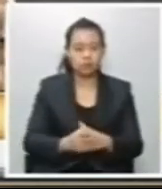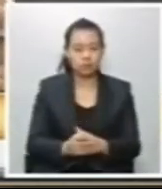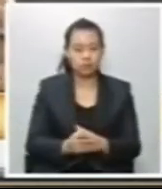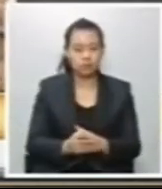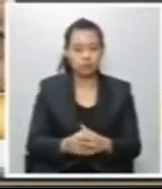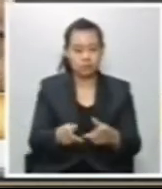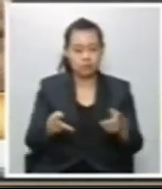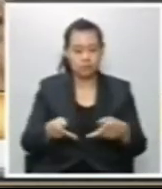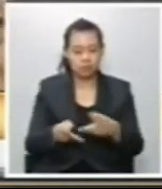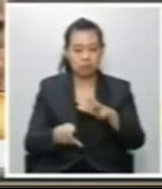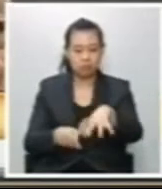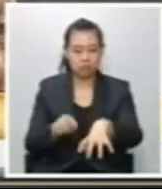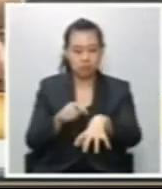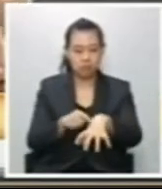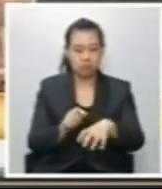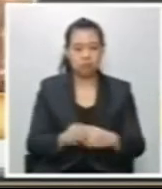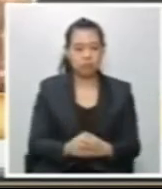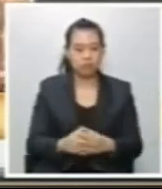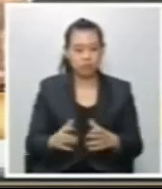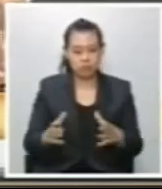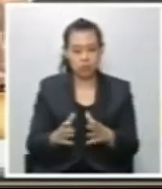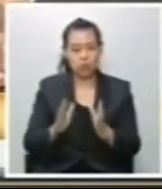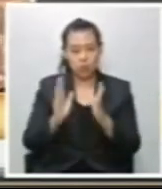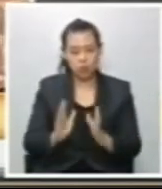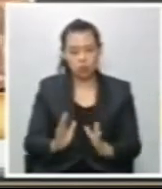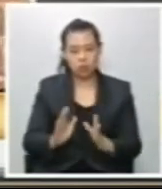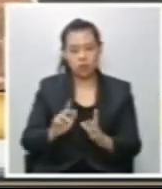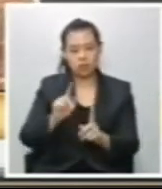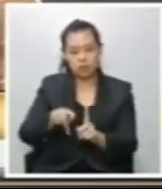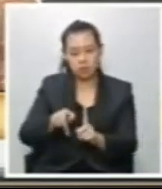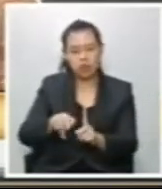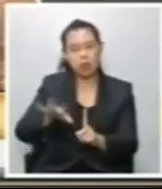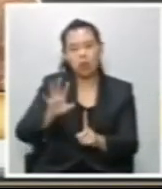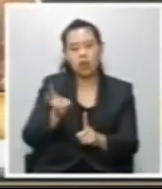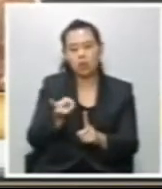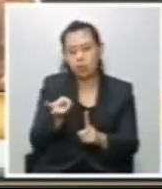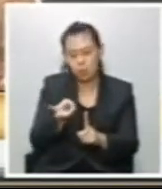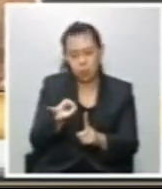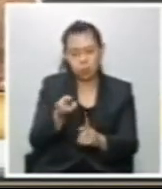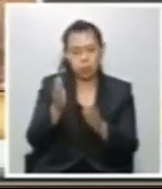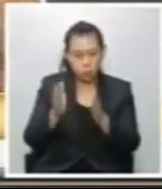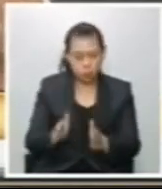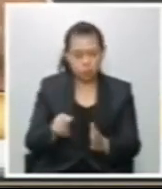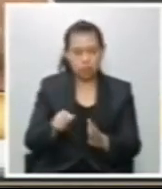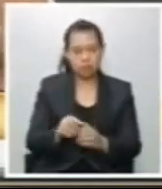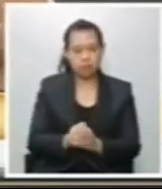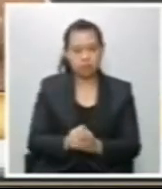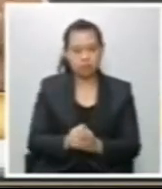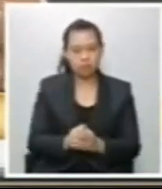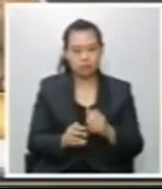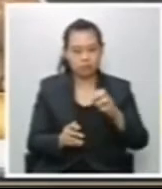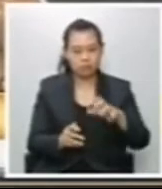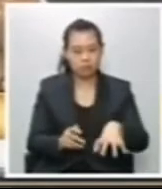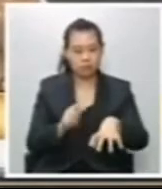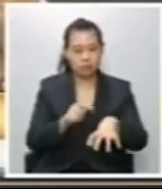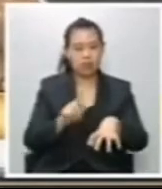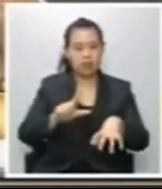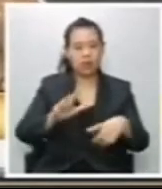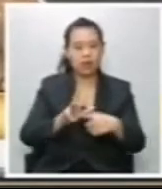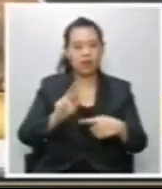นกลุ่มน้อยประมาณไม่ถึงพันกว่าคนท่านประธานคะอยู่อาศัยที่เกาะลันตาอุ